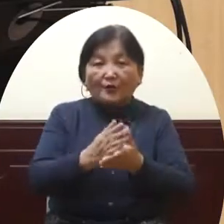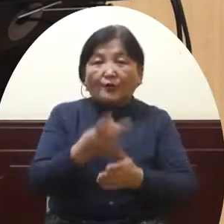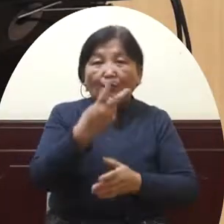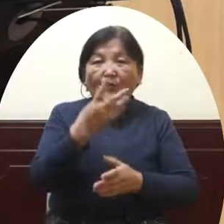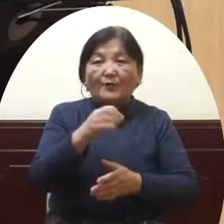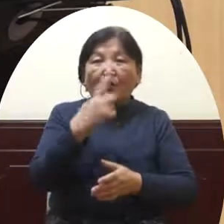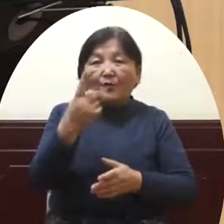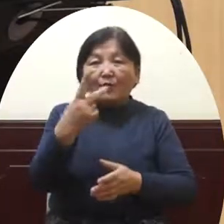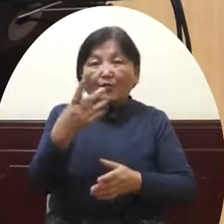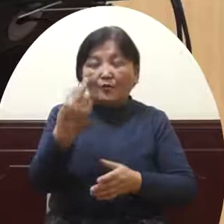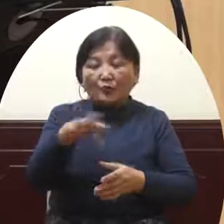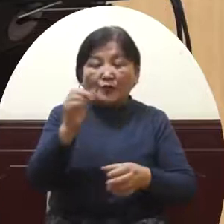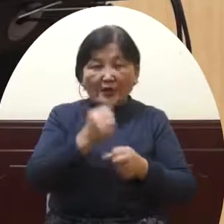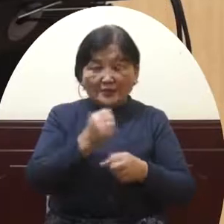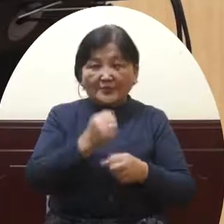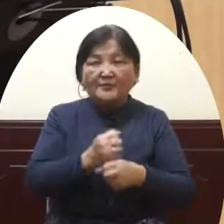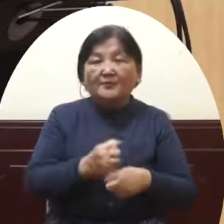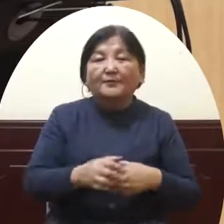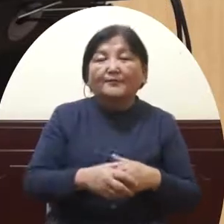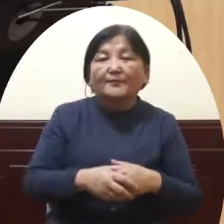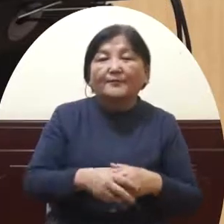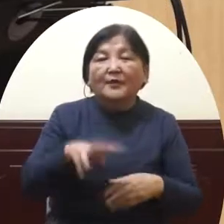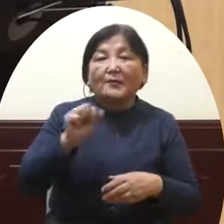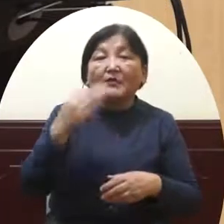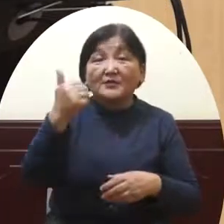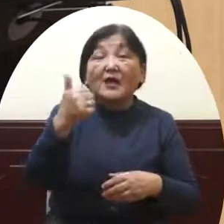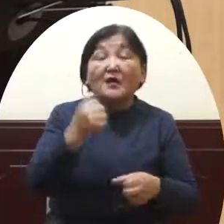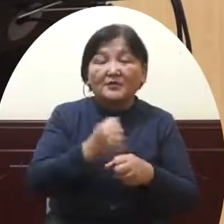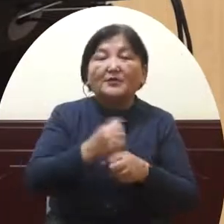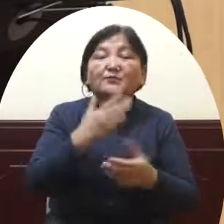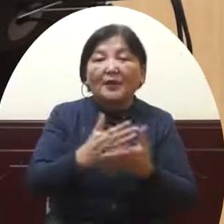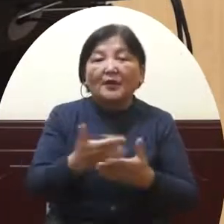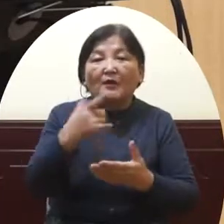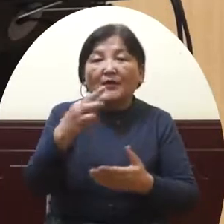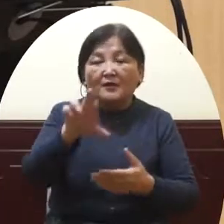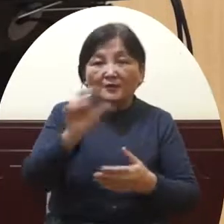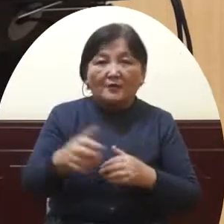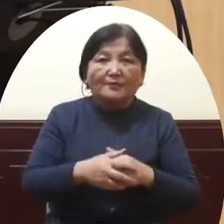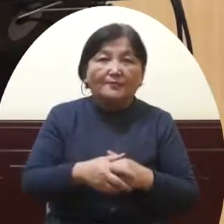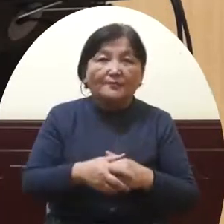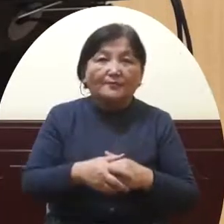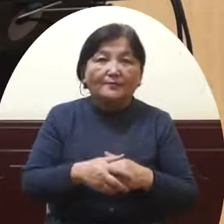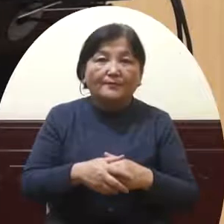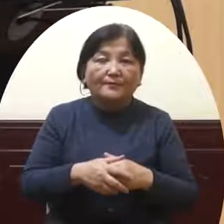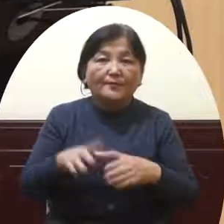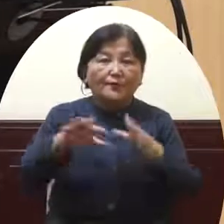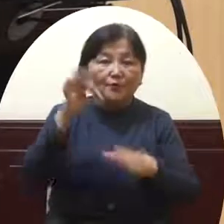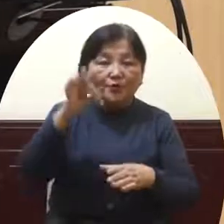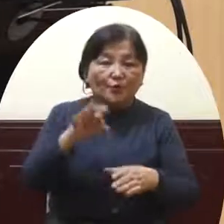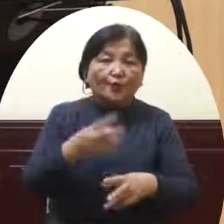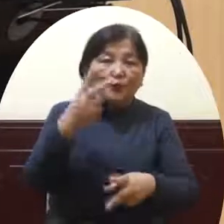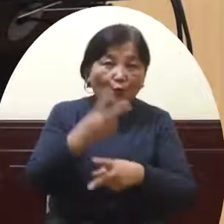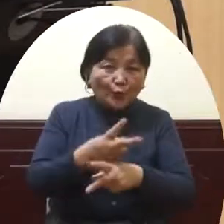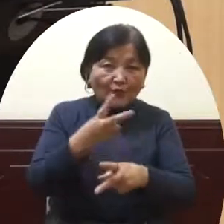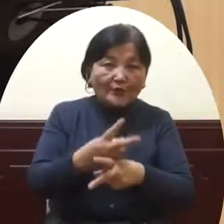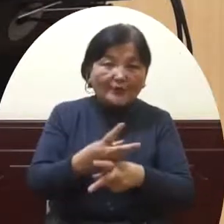12 онд ажиллаж байсан 16 онд бас сонгуулийн эрхээр ажиллаж байсан маш сайн ажиллаж байгаа. Гэхдээ бид нэр одоо нөгөө сонгуулийн хуулийн